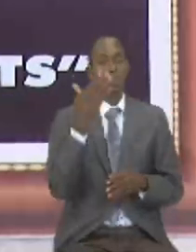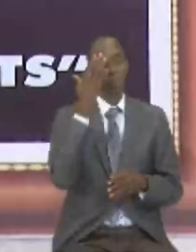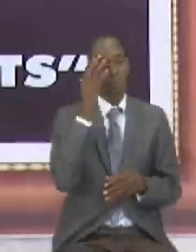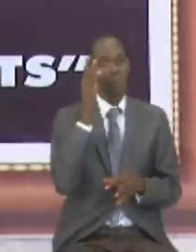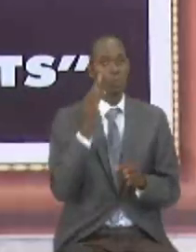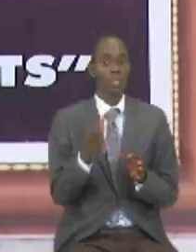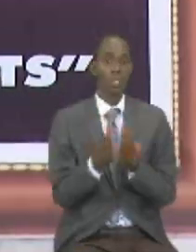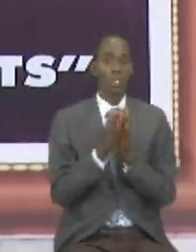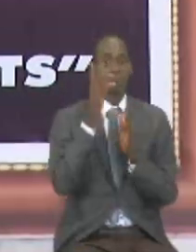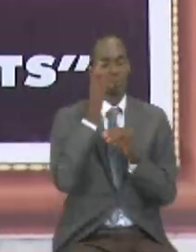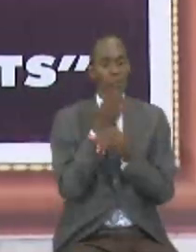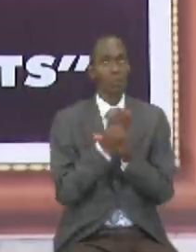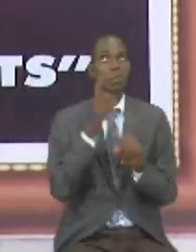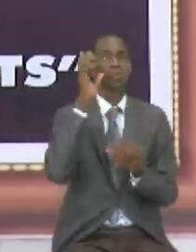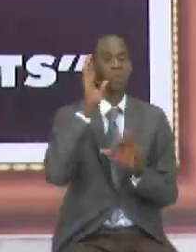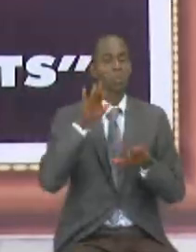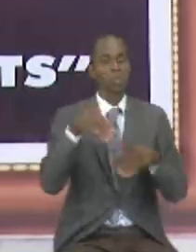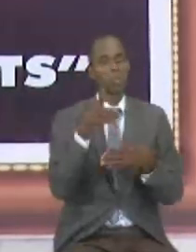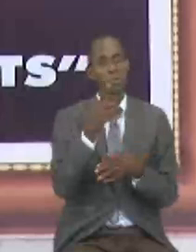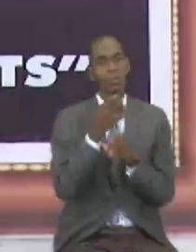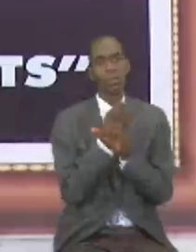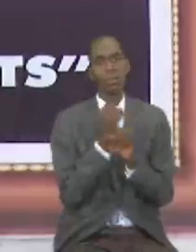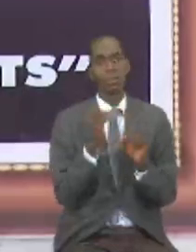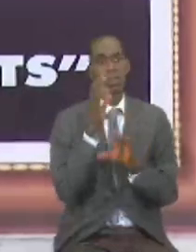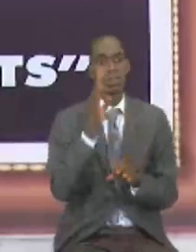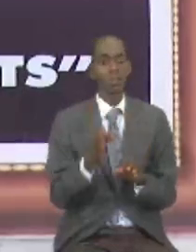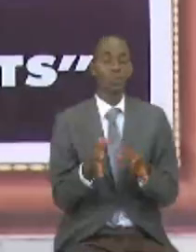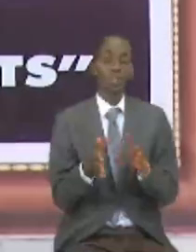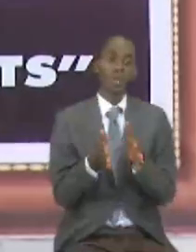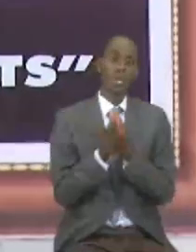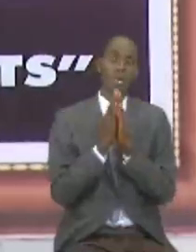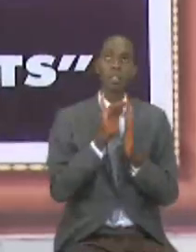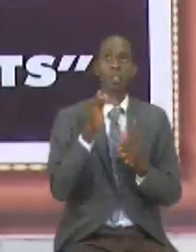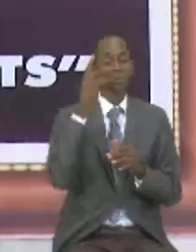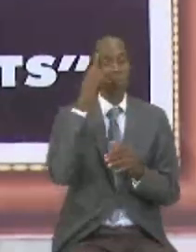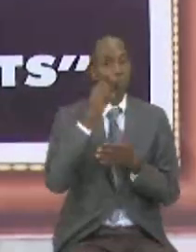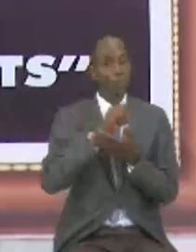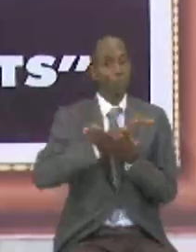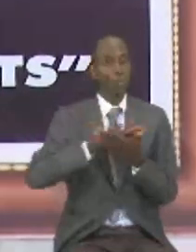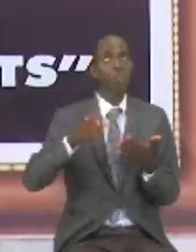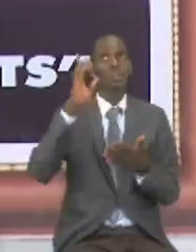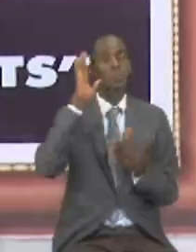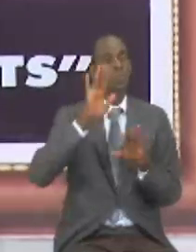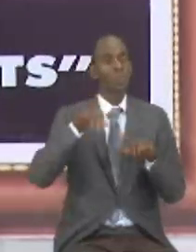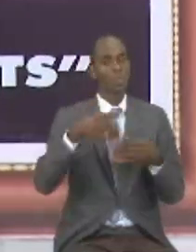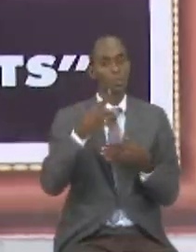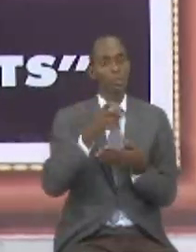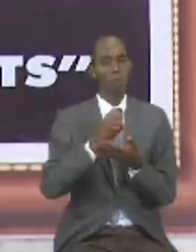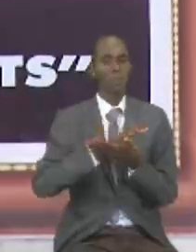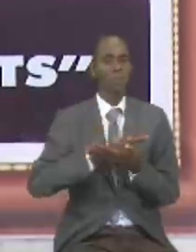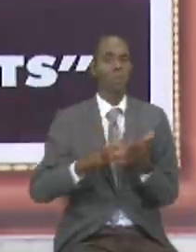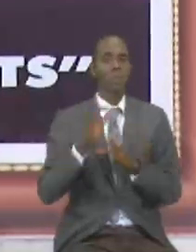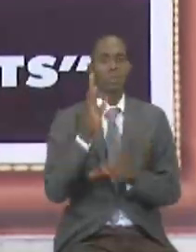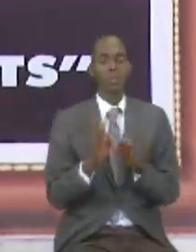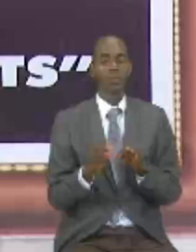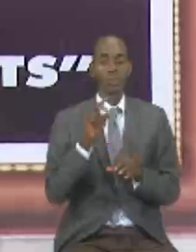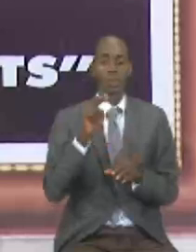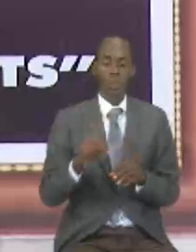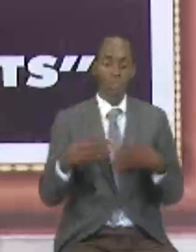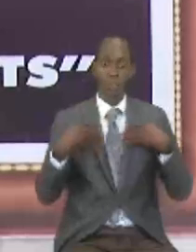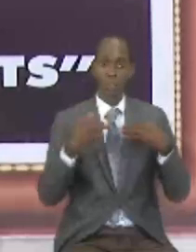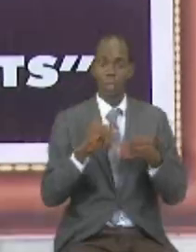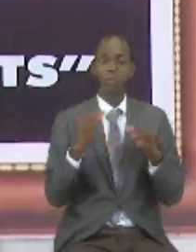selon sa volonté, il nous écoute. Si tu demandes le salut, il va te donner. Si tu demandes la sanctification, il va te l'accorder. Si